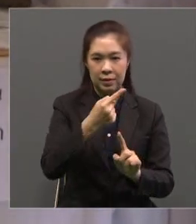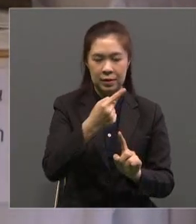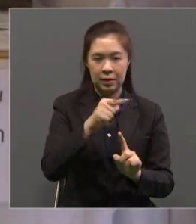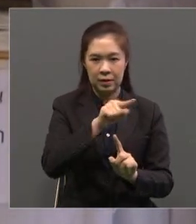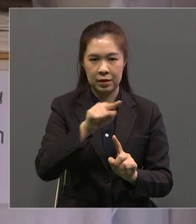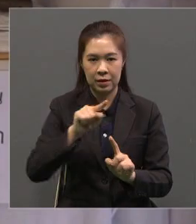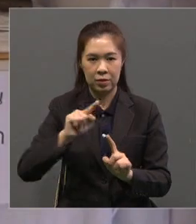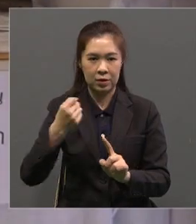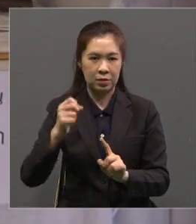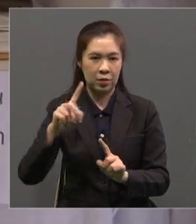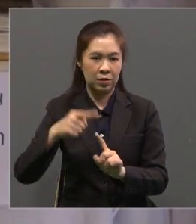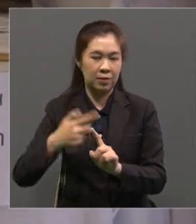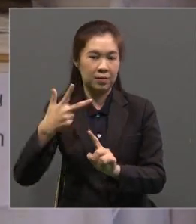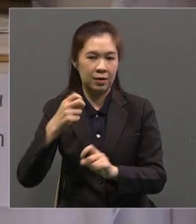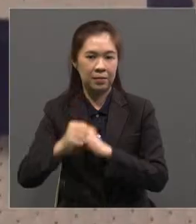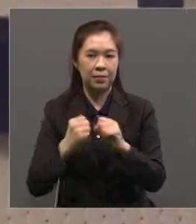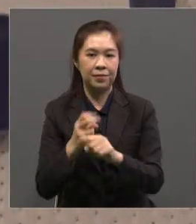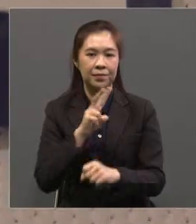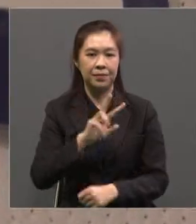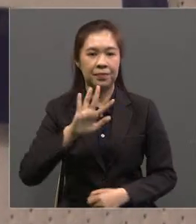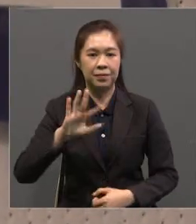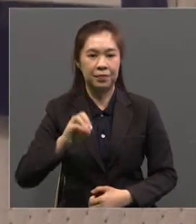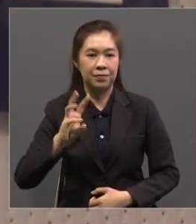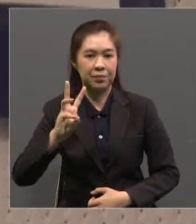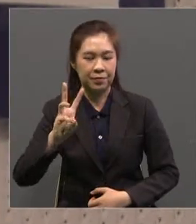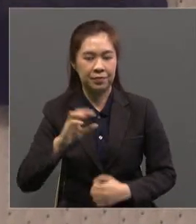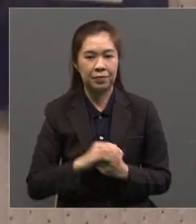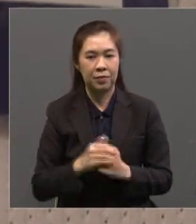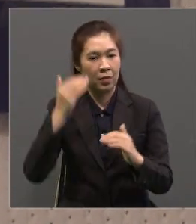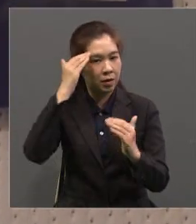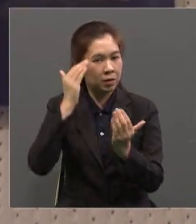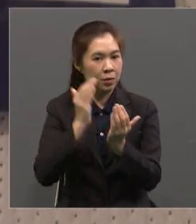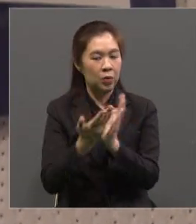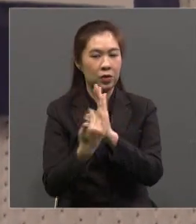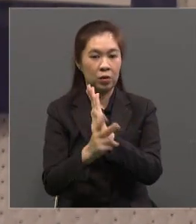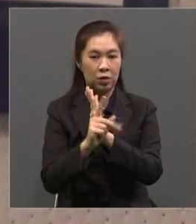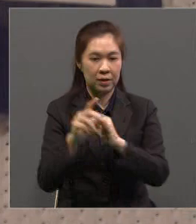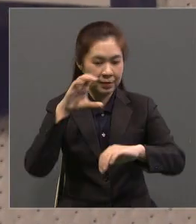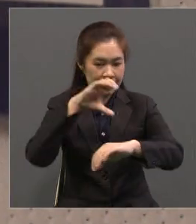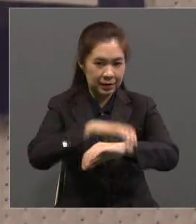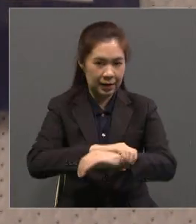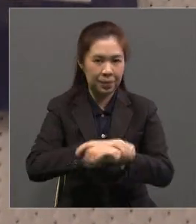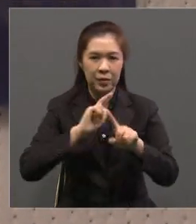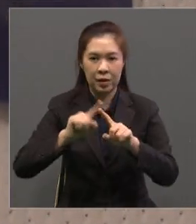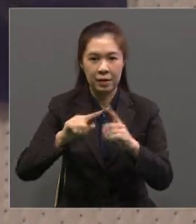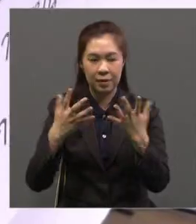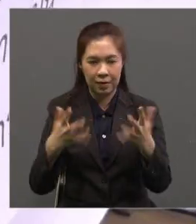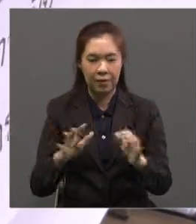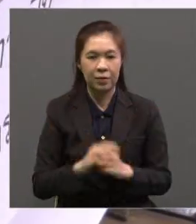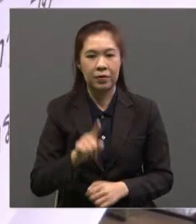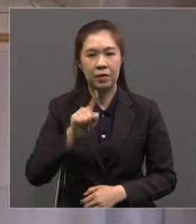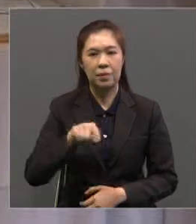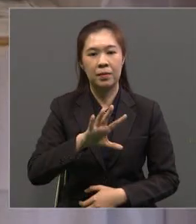มถึงวันที่12มีนาคม2566ค่ะตำรวจภูธรจังหวัดขอนแก่นสามารถจับกุมคดีต่างๆได้ทั้งสิ้น